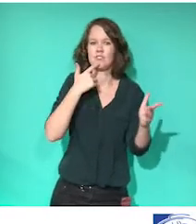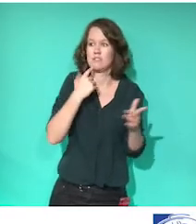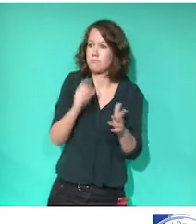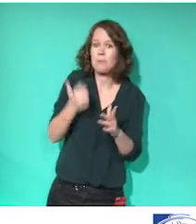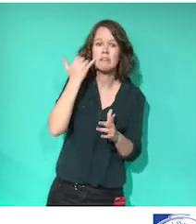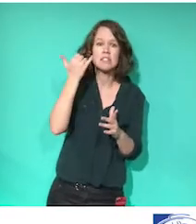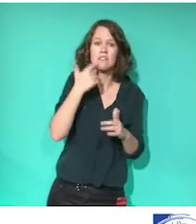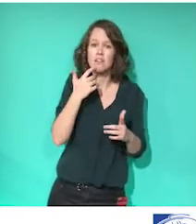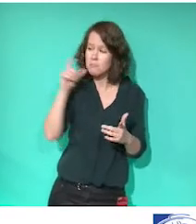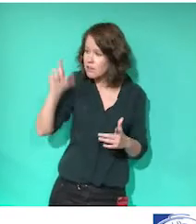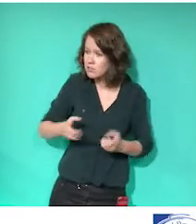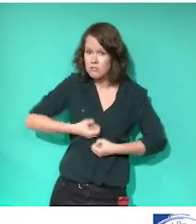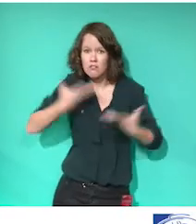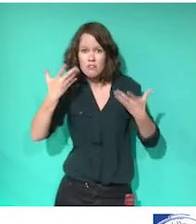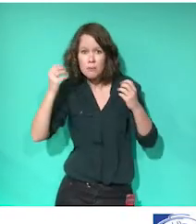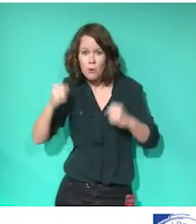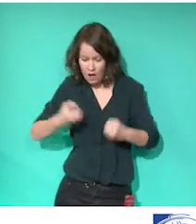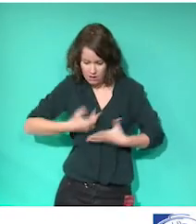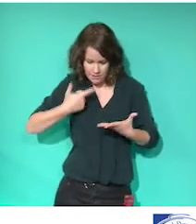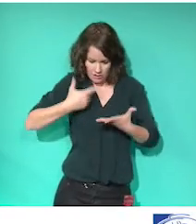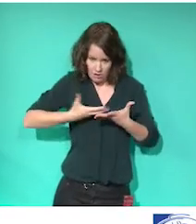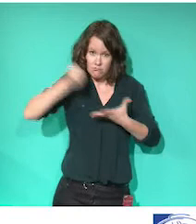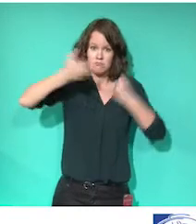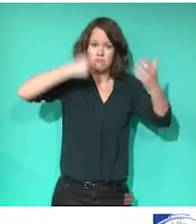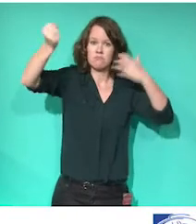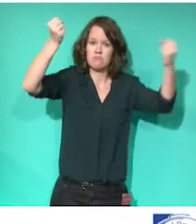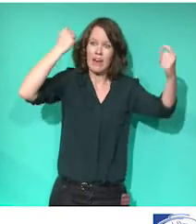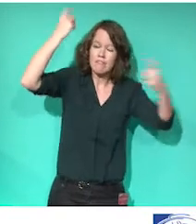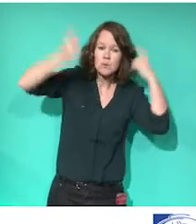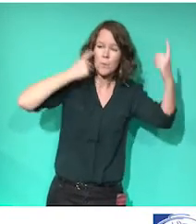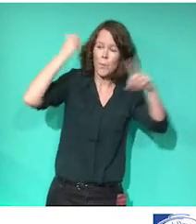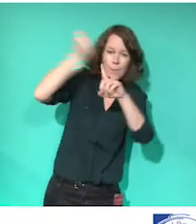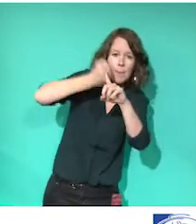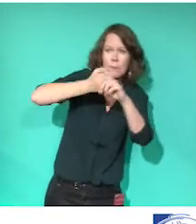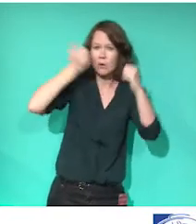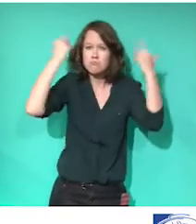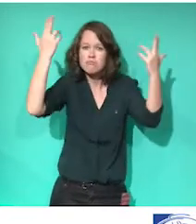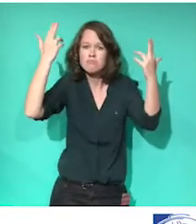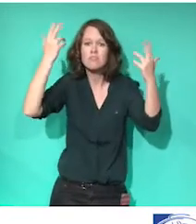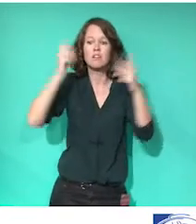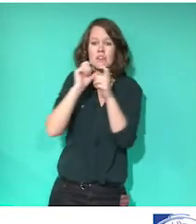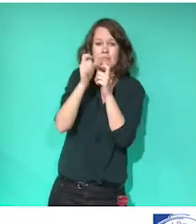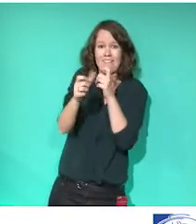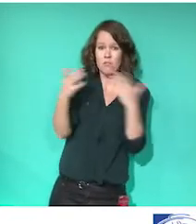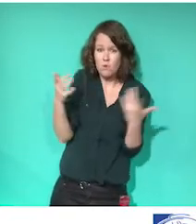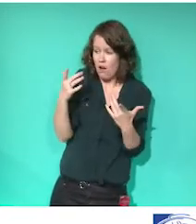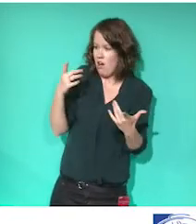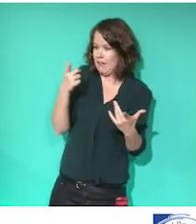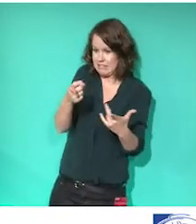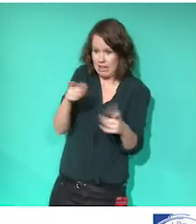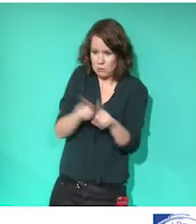ouvre des nouveaux champs de réflexion, de contestation et d'indignation. On ouvre des nouveaux champs